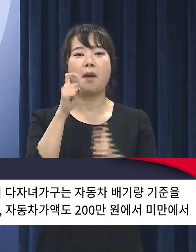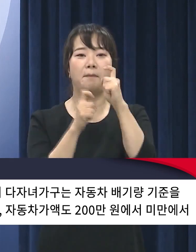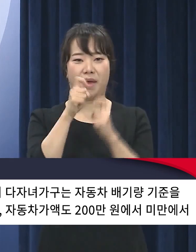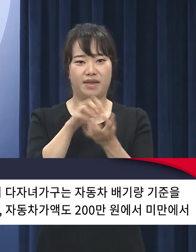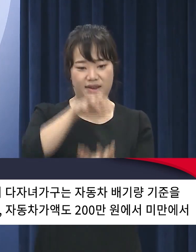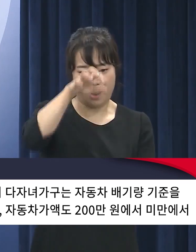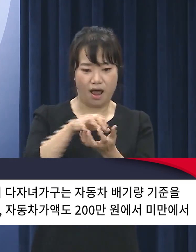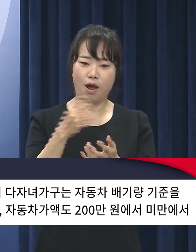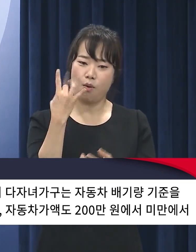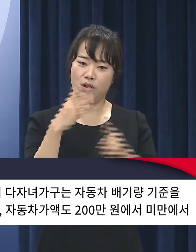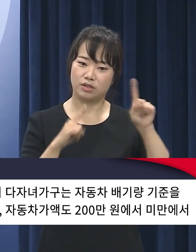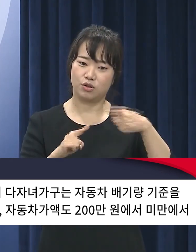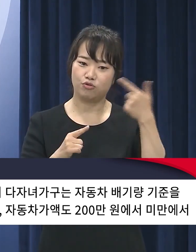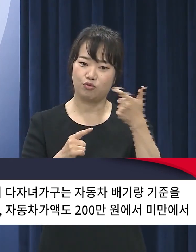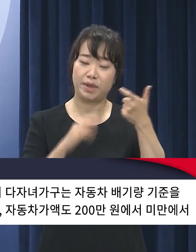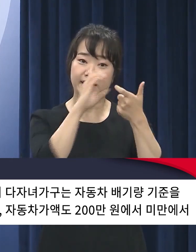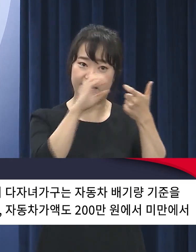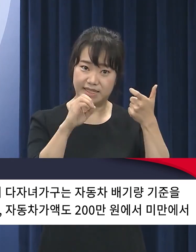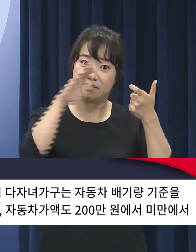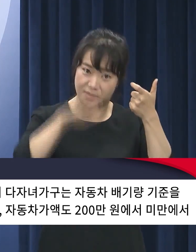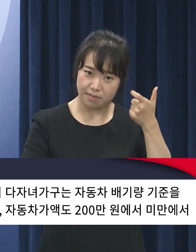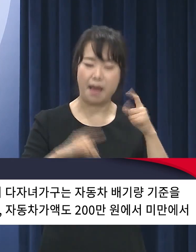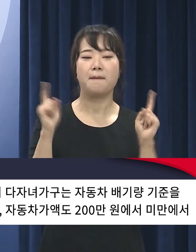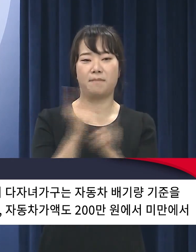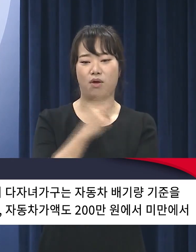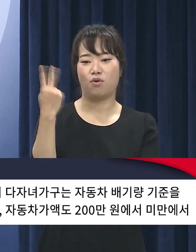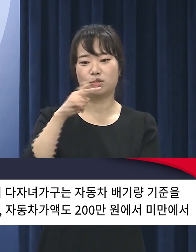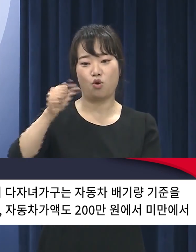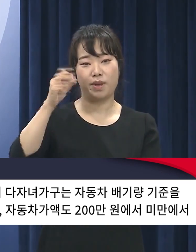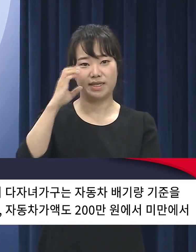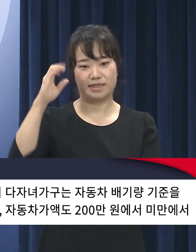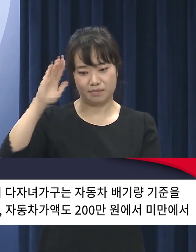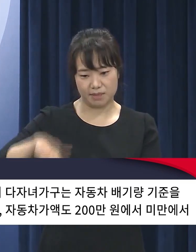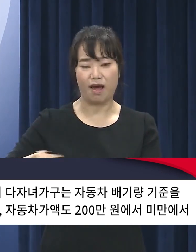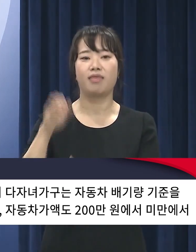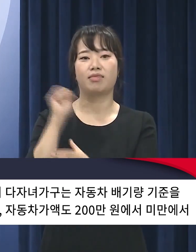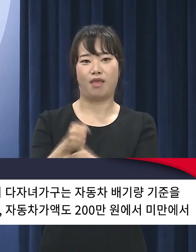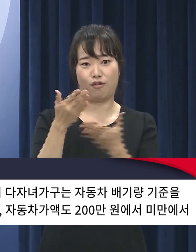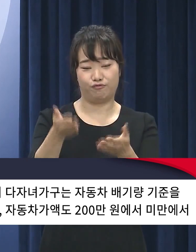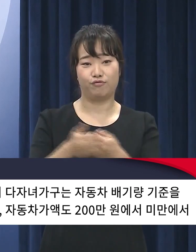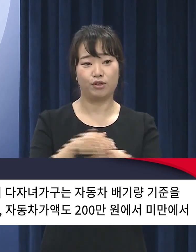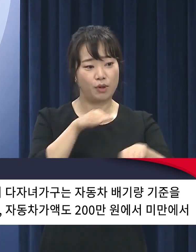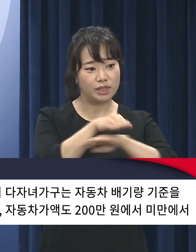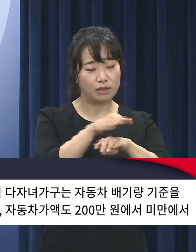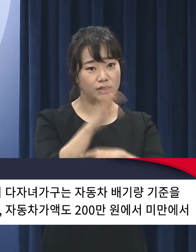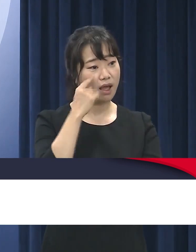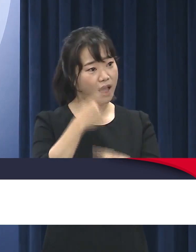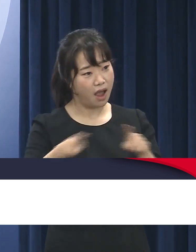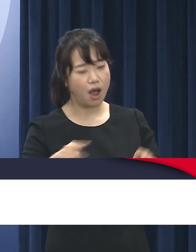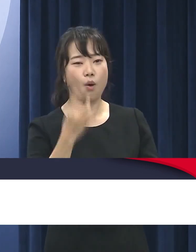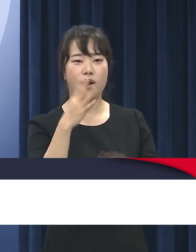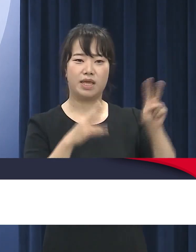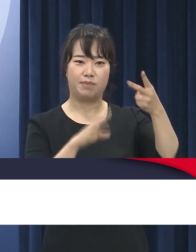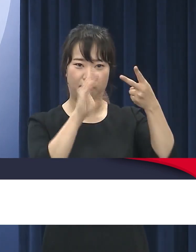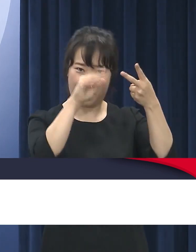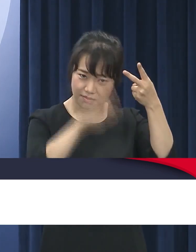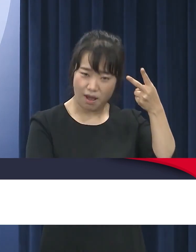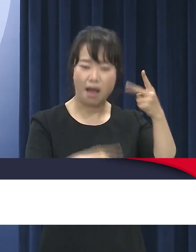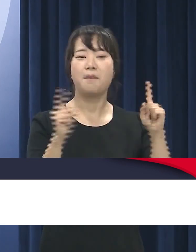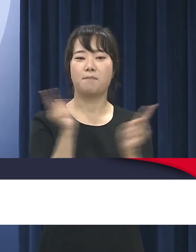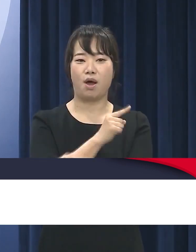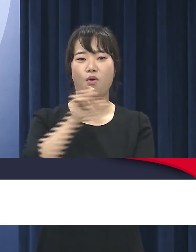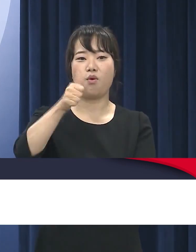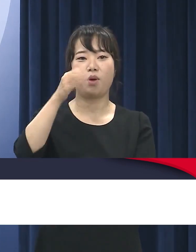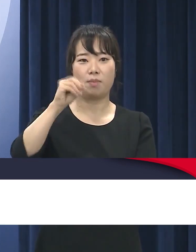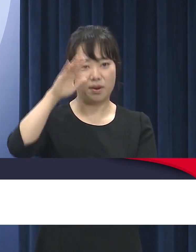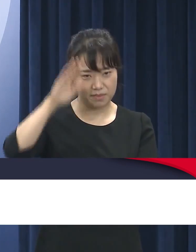기준을 현행 1600cc 미만에서 2500cc 미만으로 완화하고 자동차 가액도 200만 원 미만에서